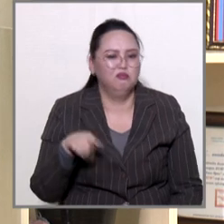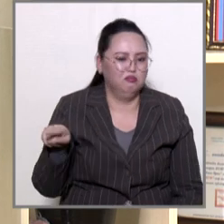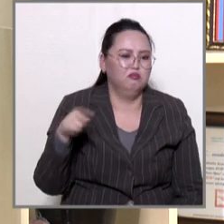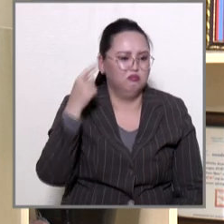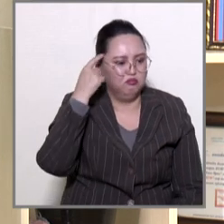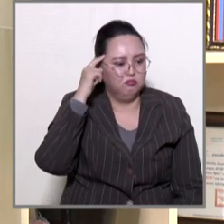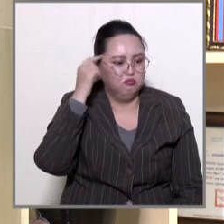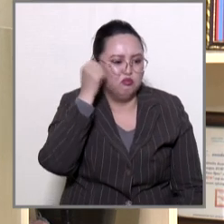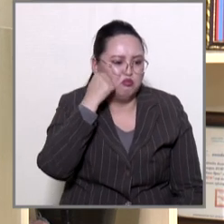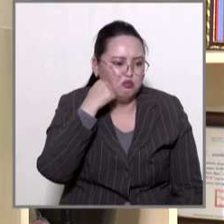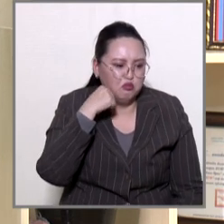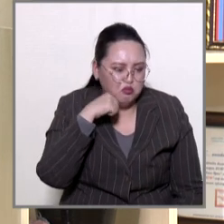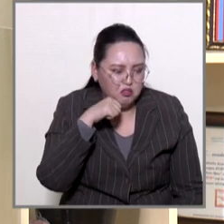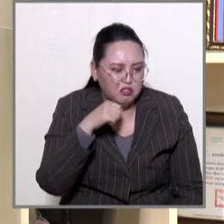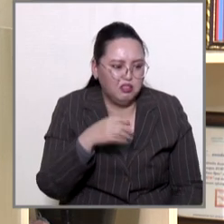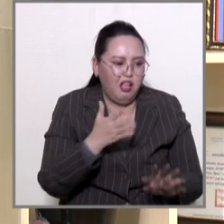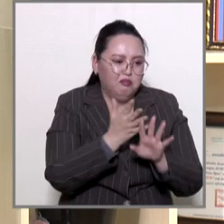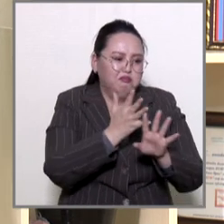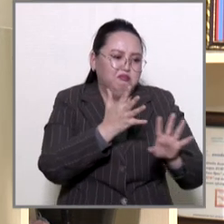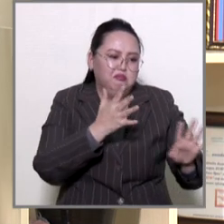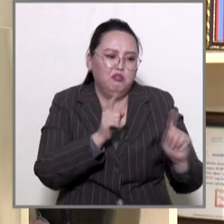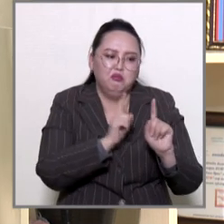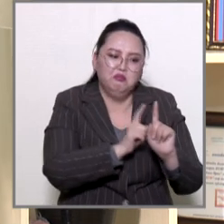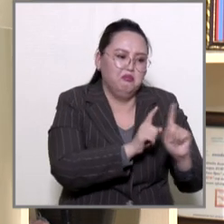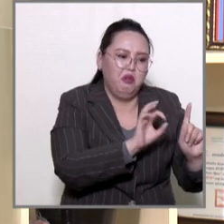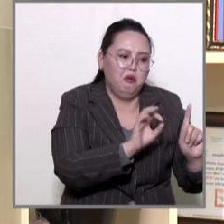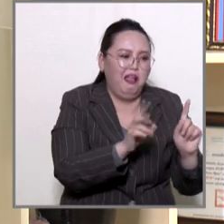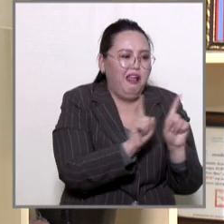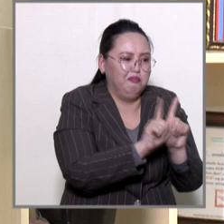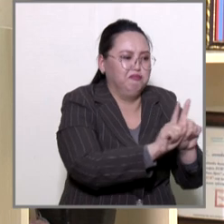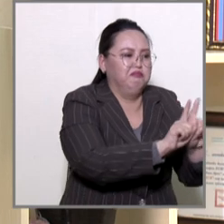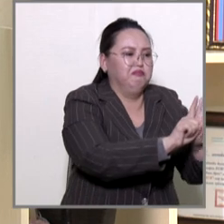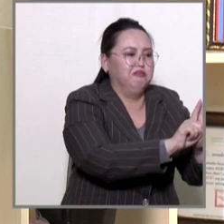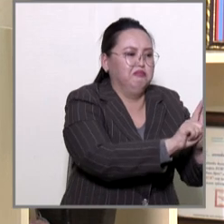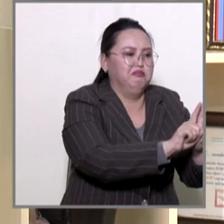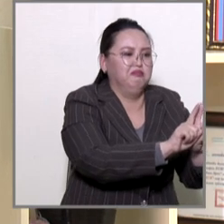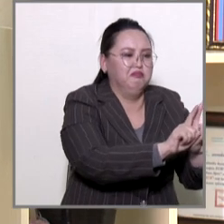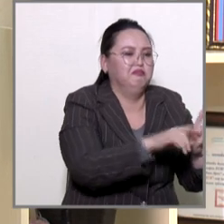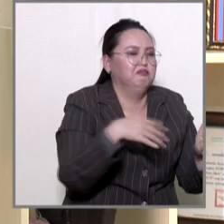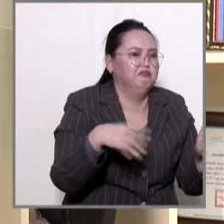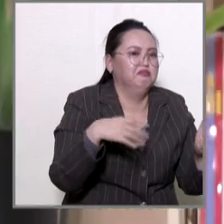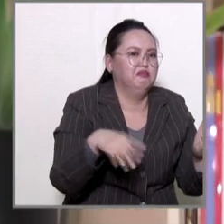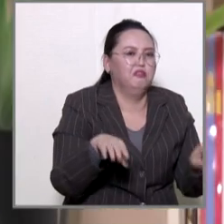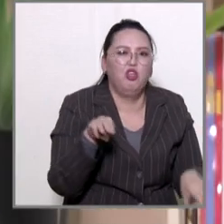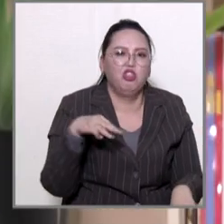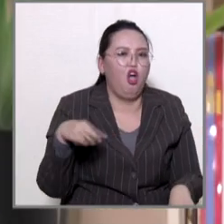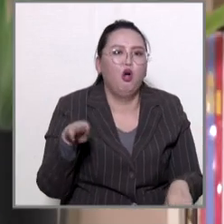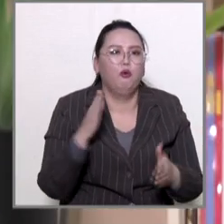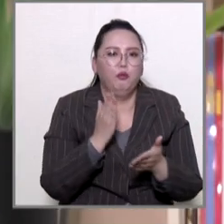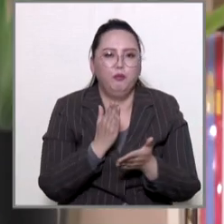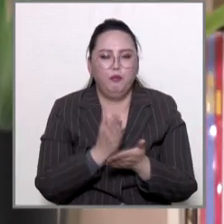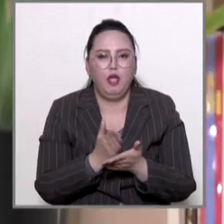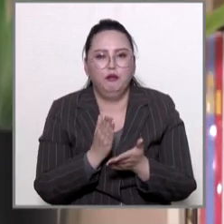явахгүй зөвчлөлтөн яваан болдог хэмээн гайхан зайчлөөтэй болсонд баярлах мэт үлгөө. Ихийгэн